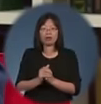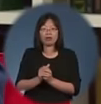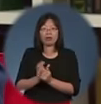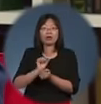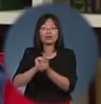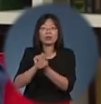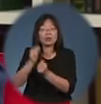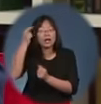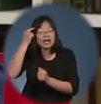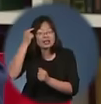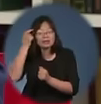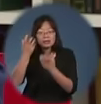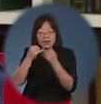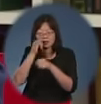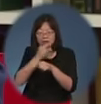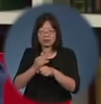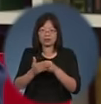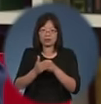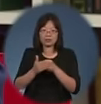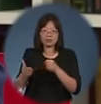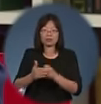많이 됐었거든요음